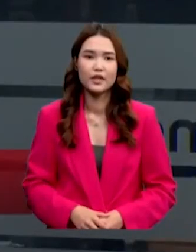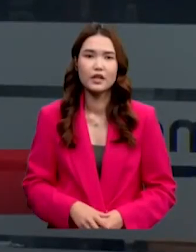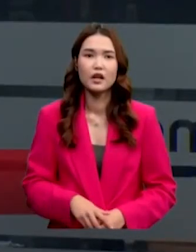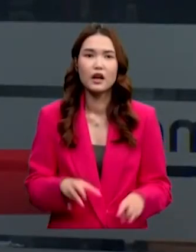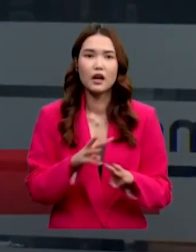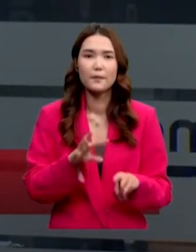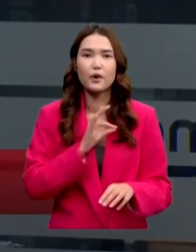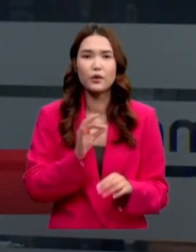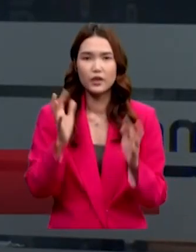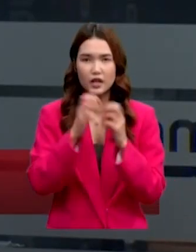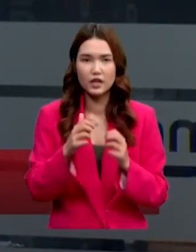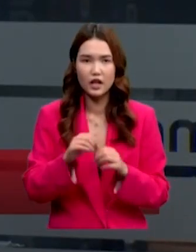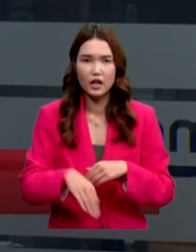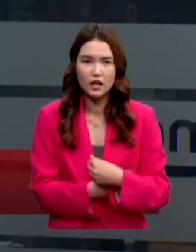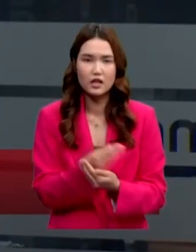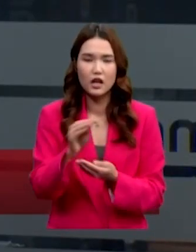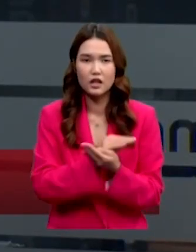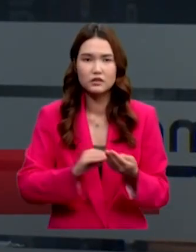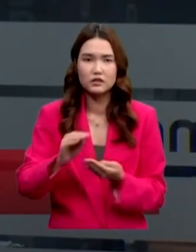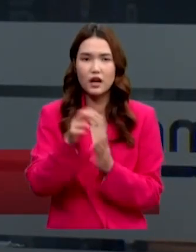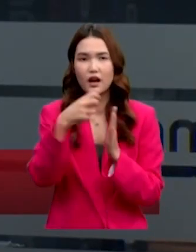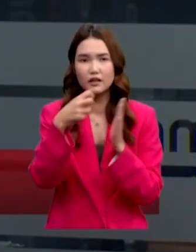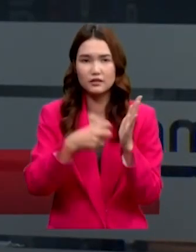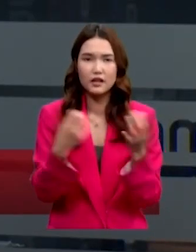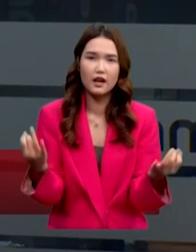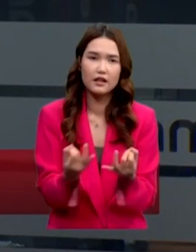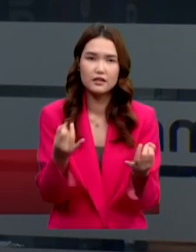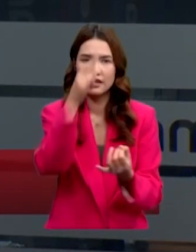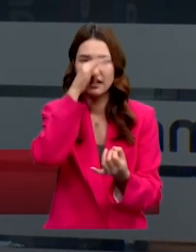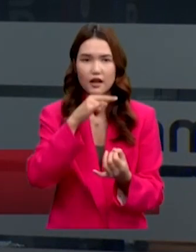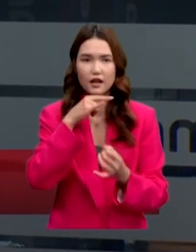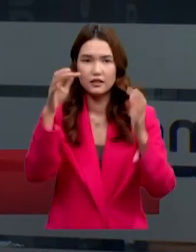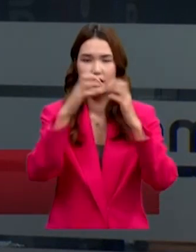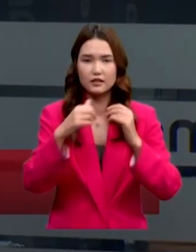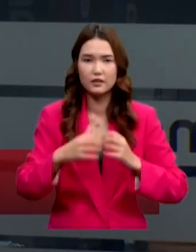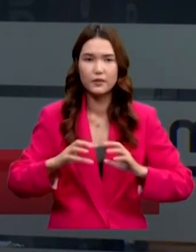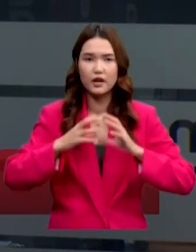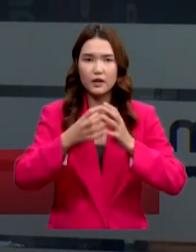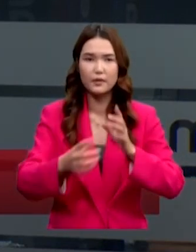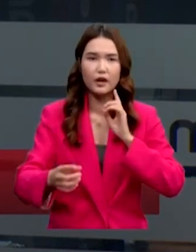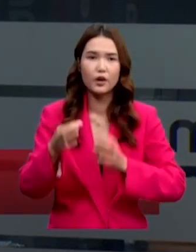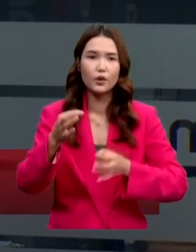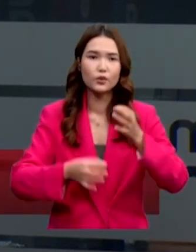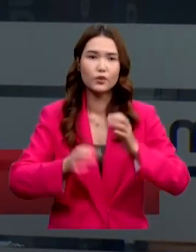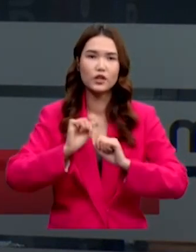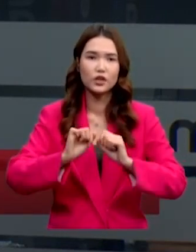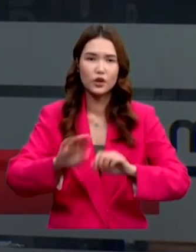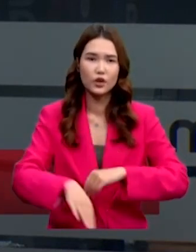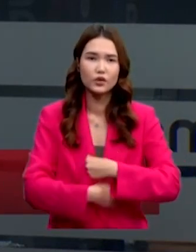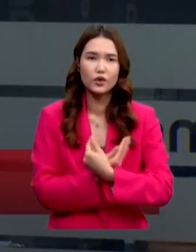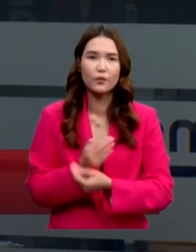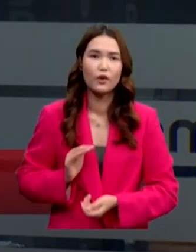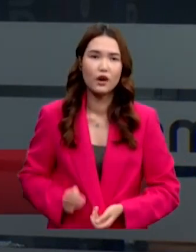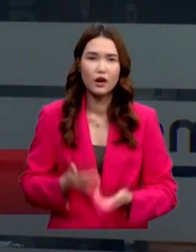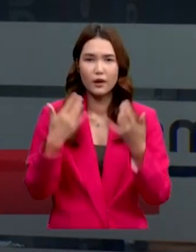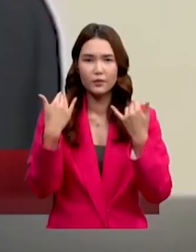Минюст пересмотрел работу по делу «Стати». Теперь интересы Казахстана по данному разбирательству в международных судах защищают новые компании.